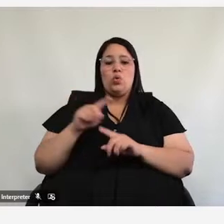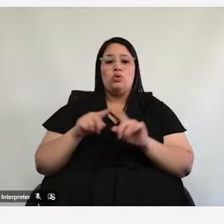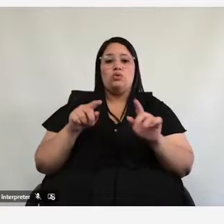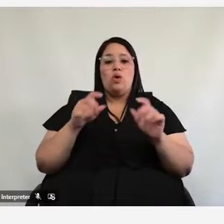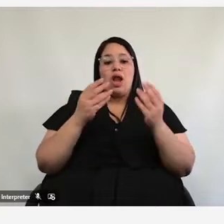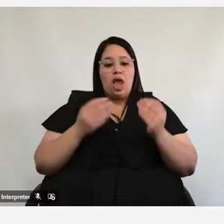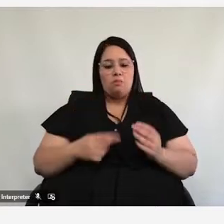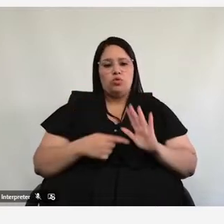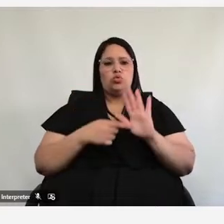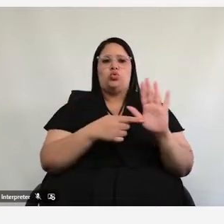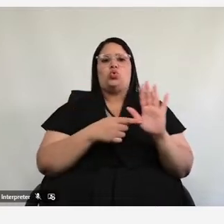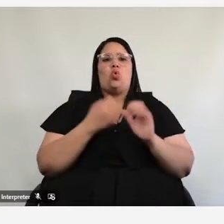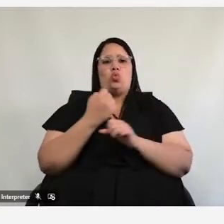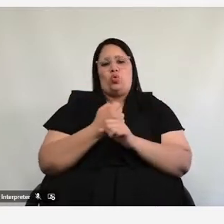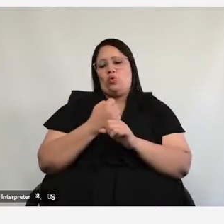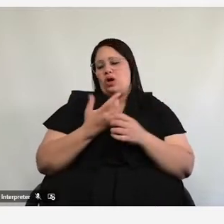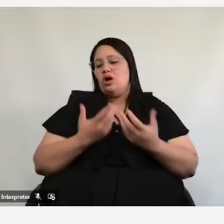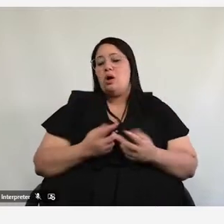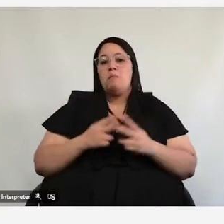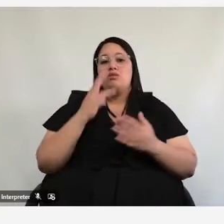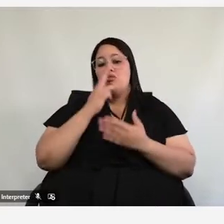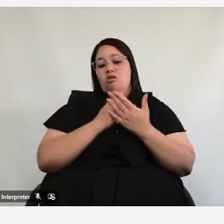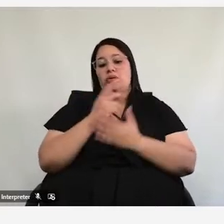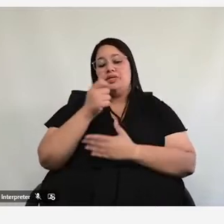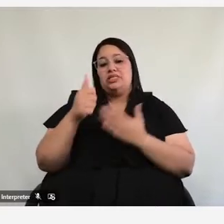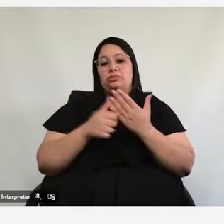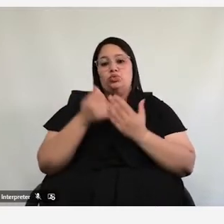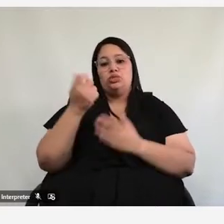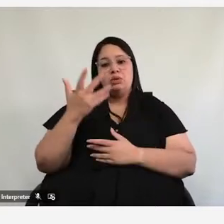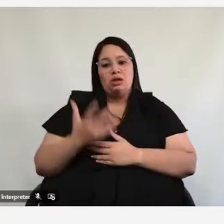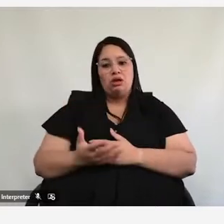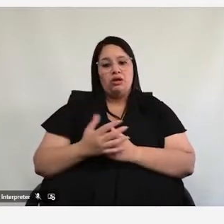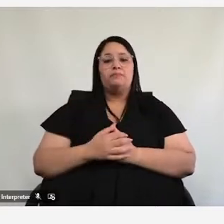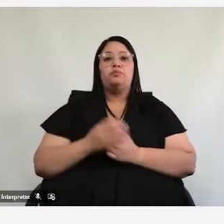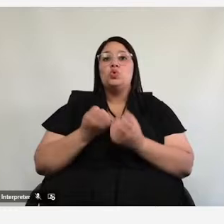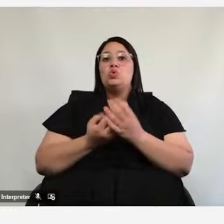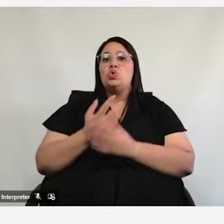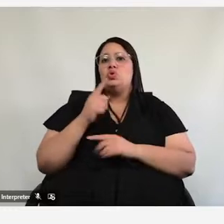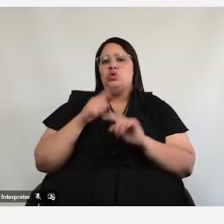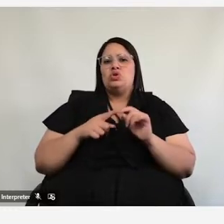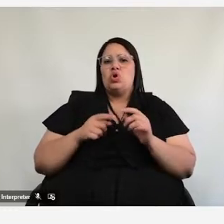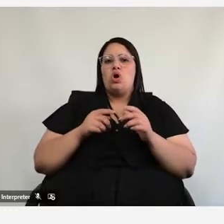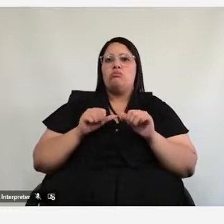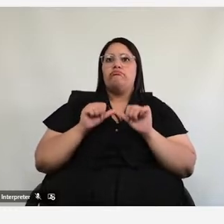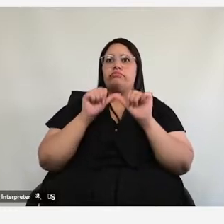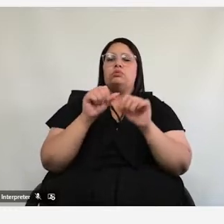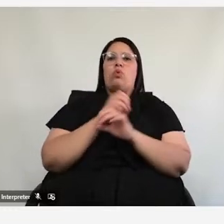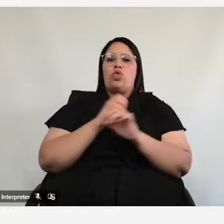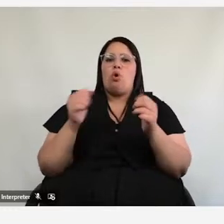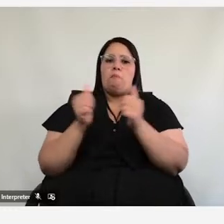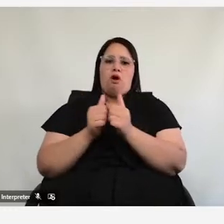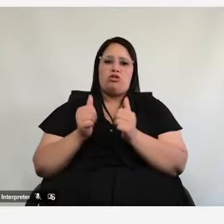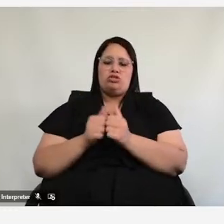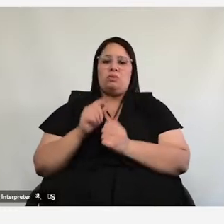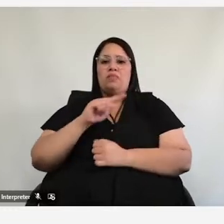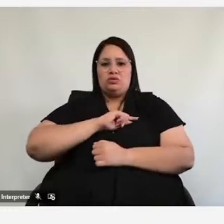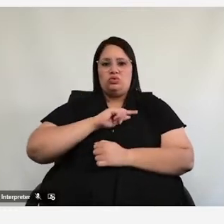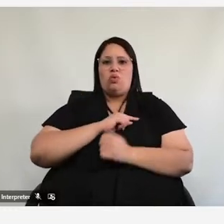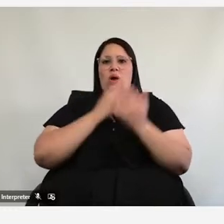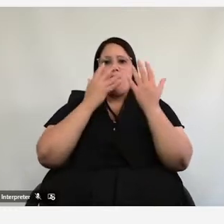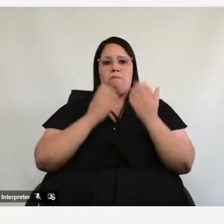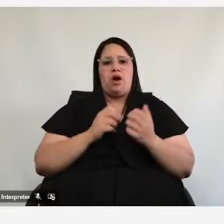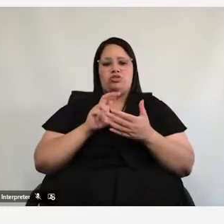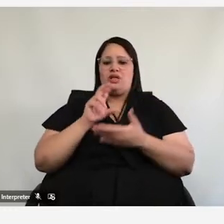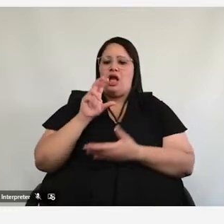maar die praatwerk doen. But Honourable Deputy Speaker, growth cannot thrive without partnership, and this is why this budget